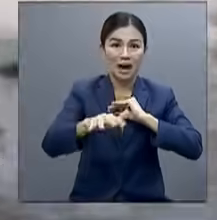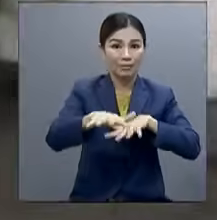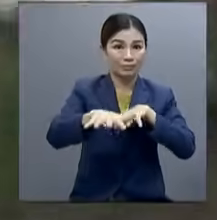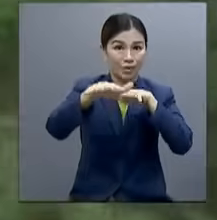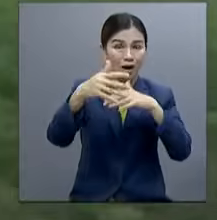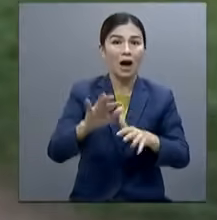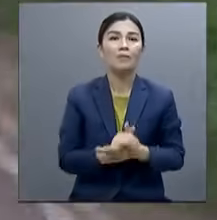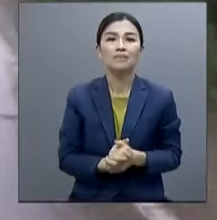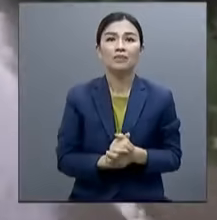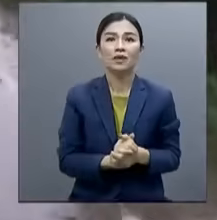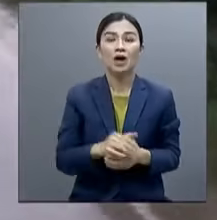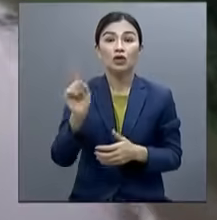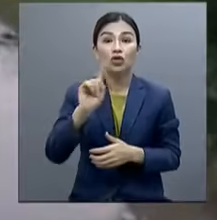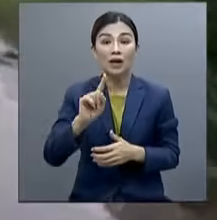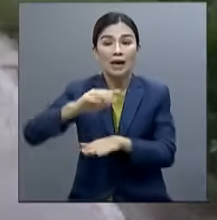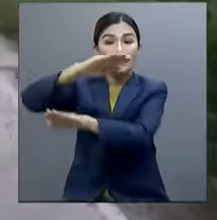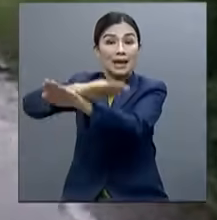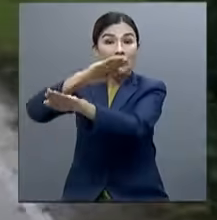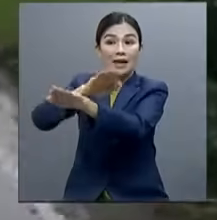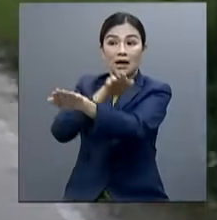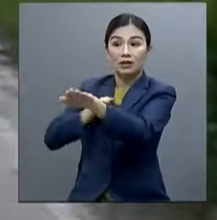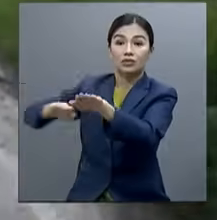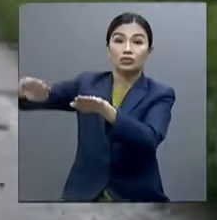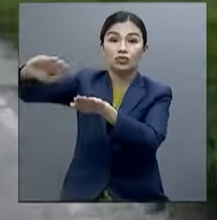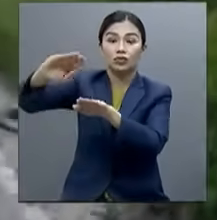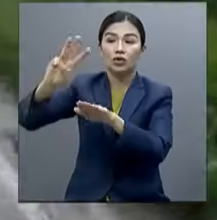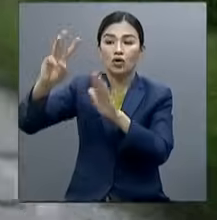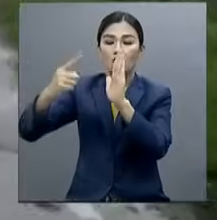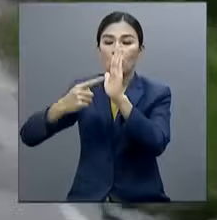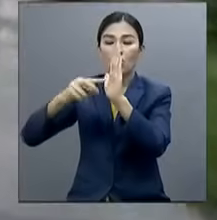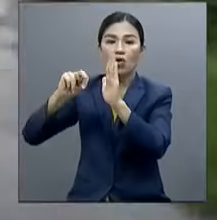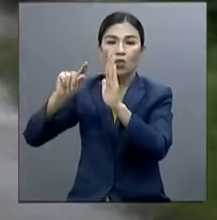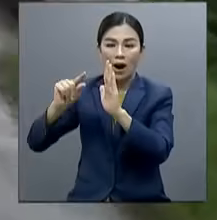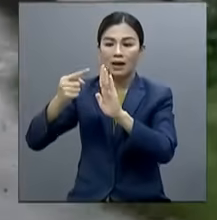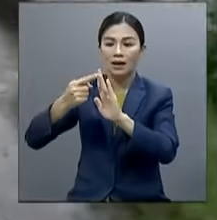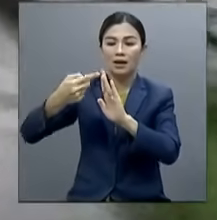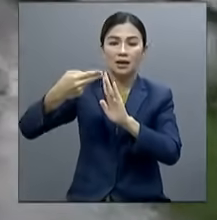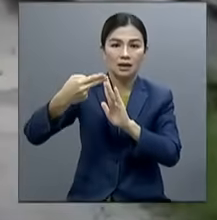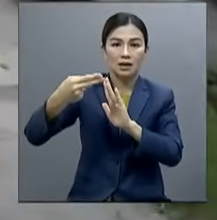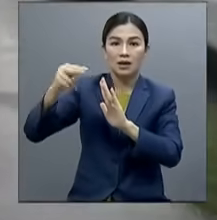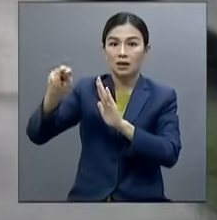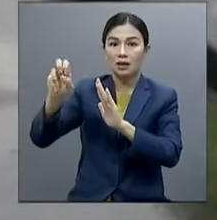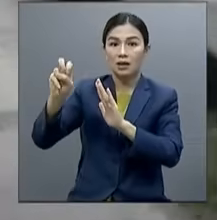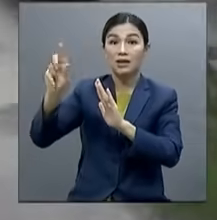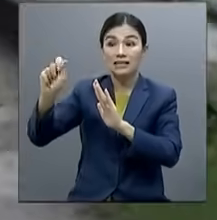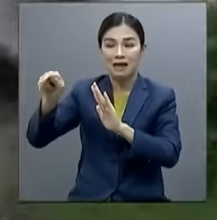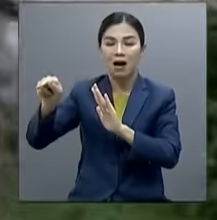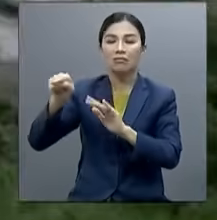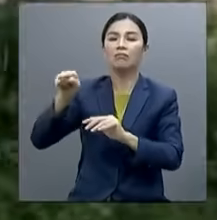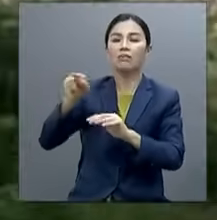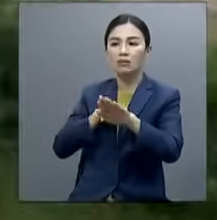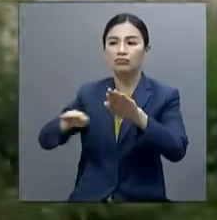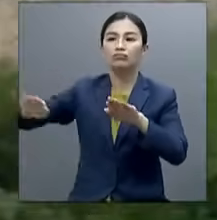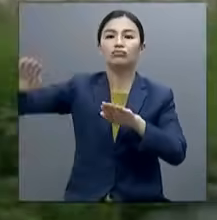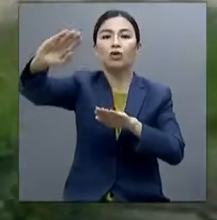ช้เส้นทางแยกแม่ขจานอำเภอวังเหนือจังหวัดพะเยาอำเภอพานเพื่อมุ่งสู่จังหวัดเชียงรายแทนค่ะและอีก